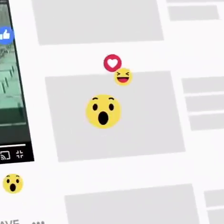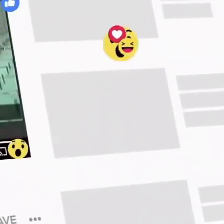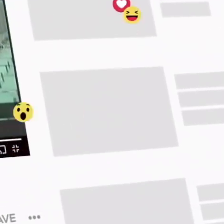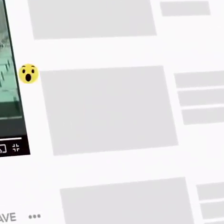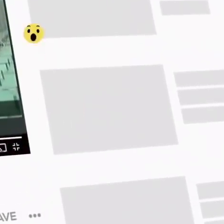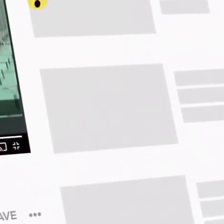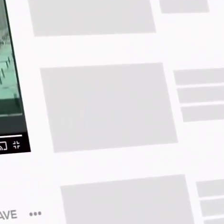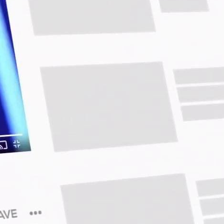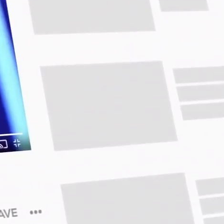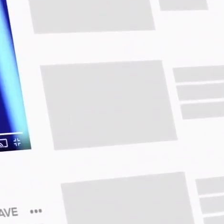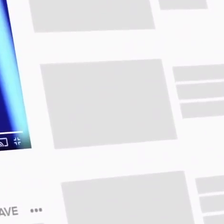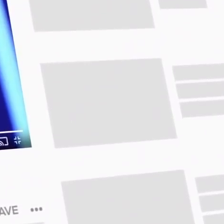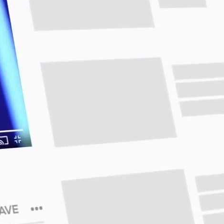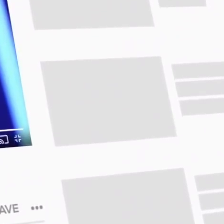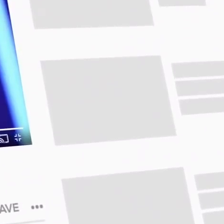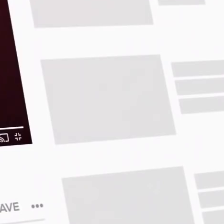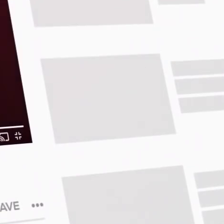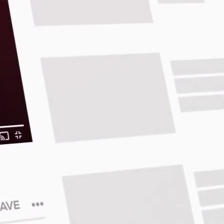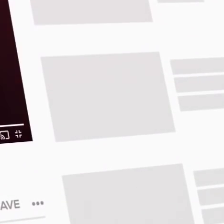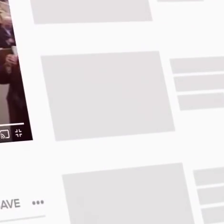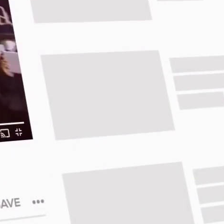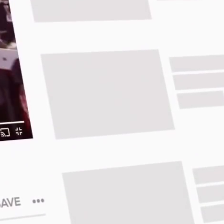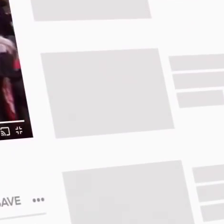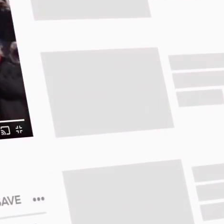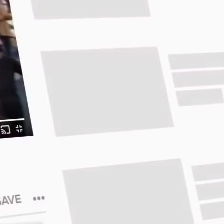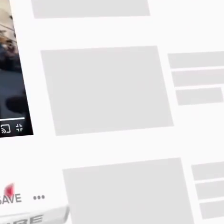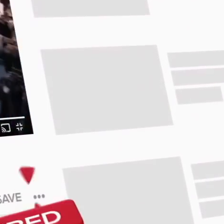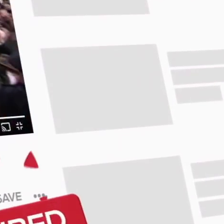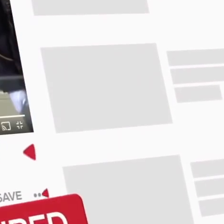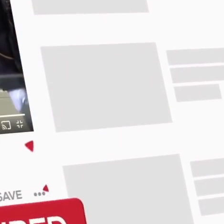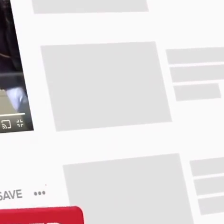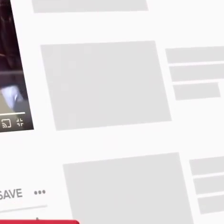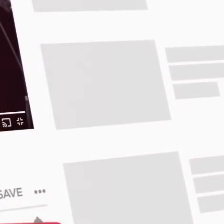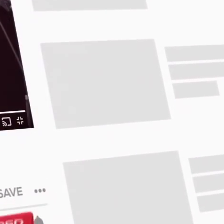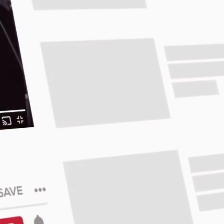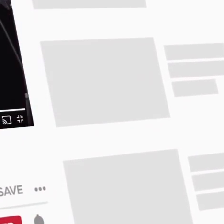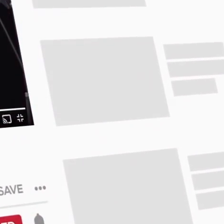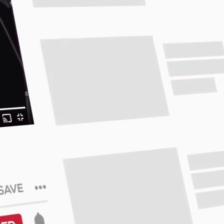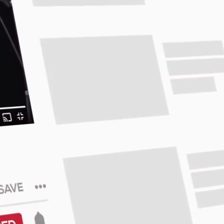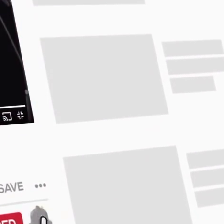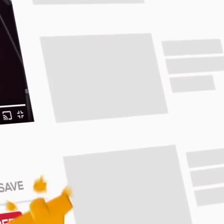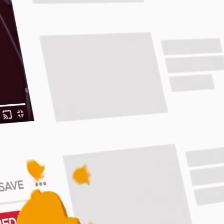ทาง YouTube กด Subscribe หรือกดกระดิ่งแจ้งเตือนทาง Channel News 1